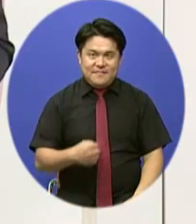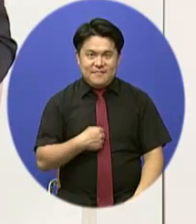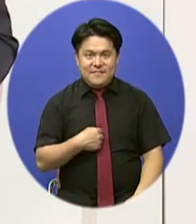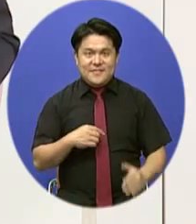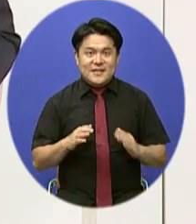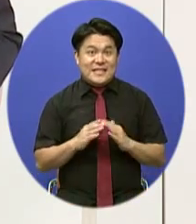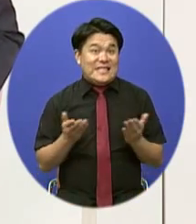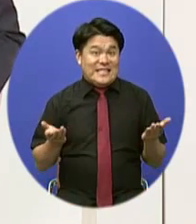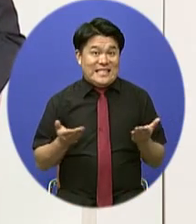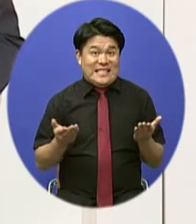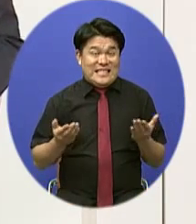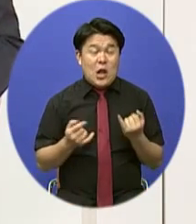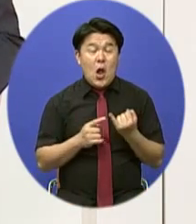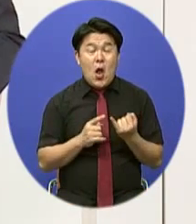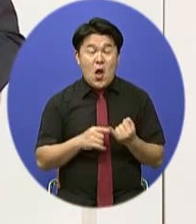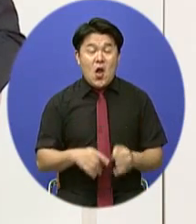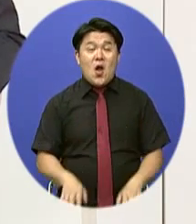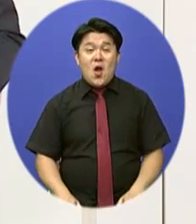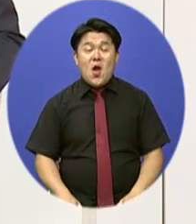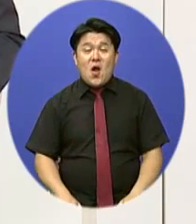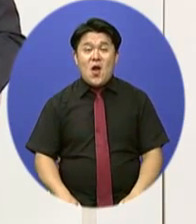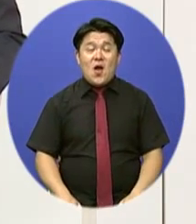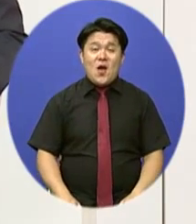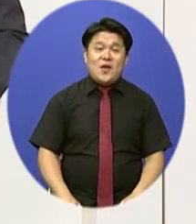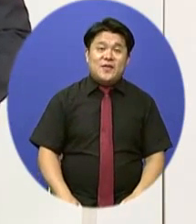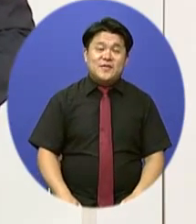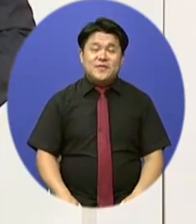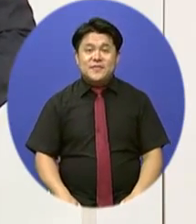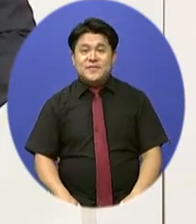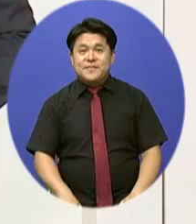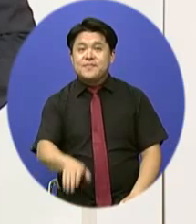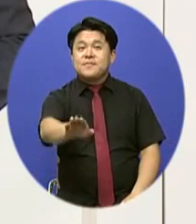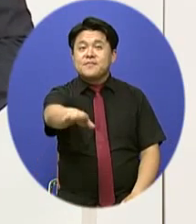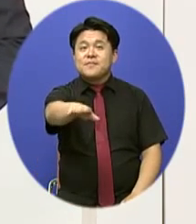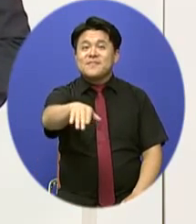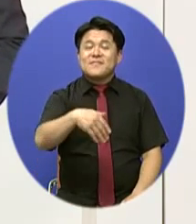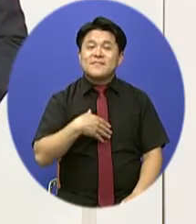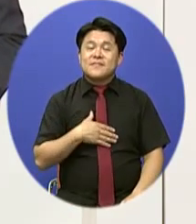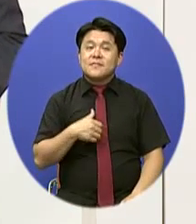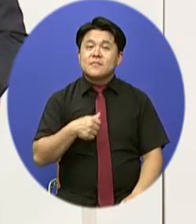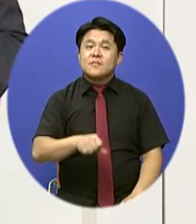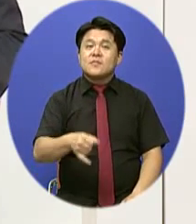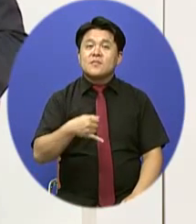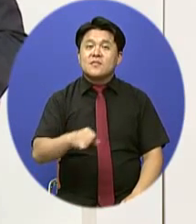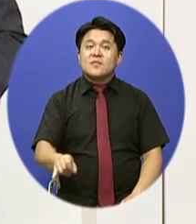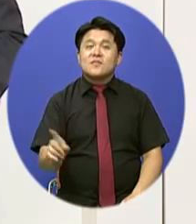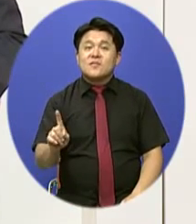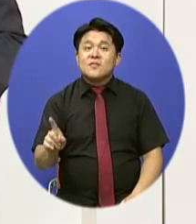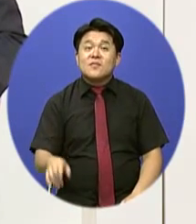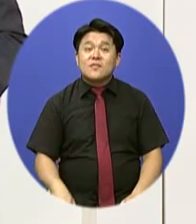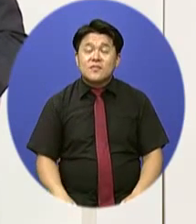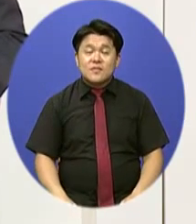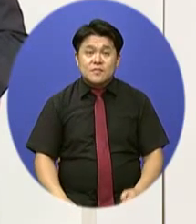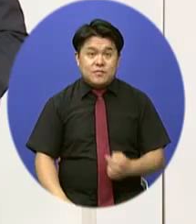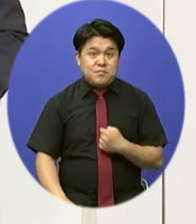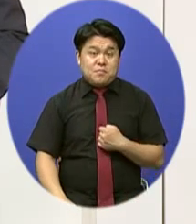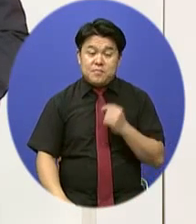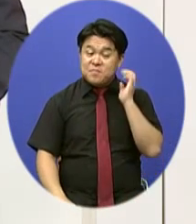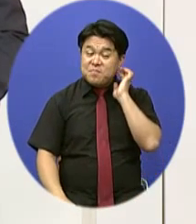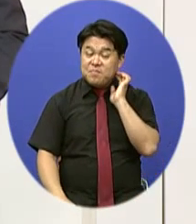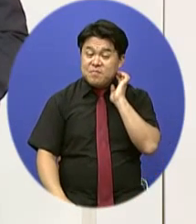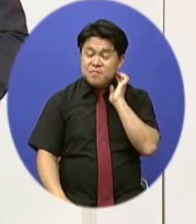전업주부예요. 전업주부 좋죠. 네. 네. 네. 자, 우리 어머니는 소라에 자녀는 몇 분 되시고요?